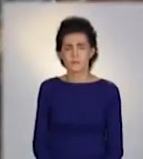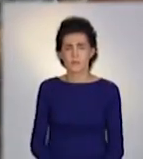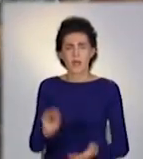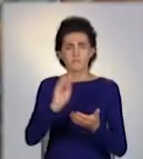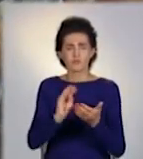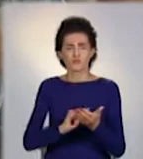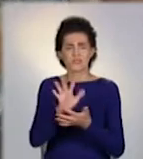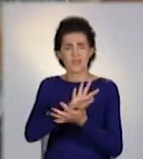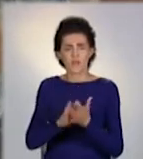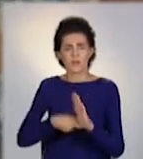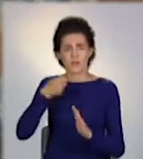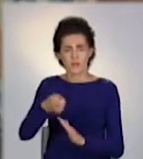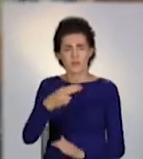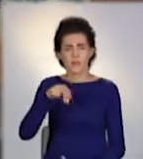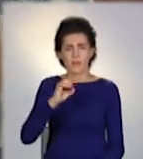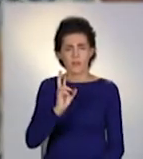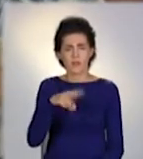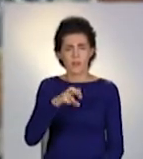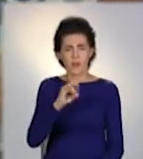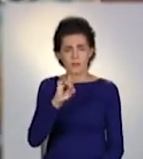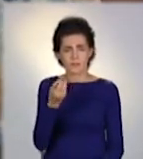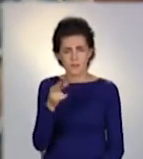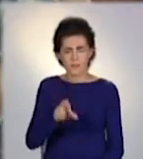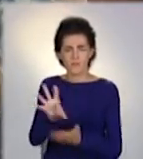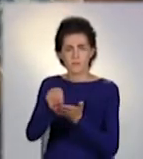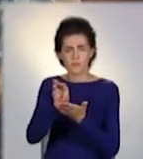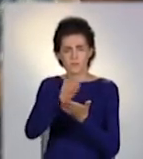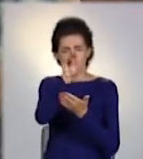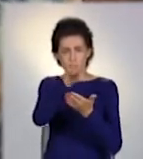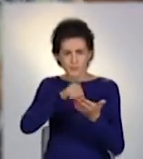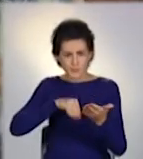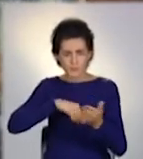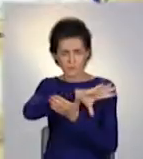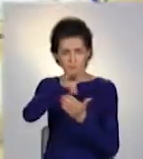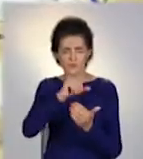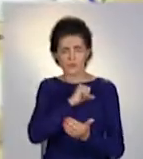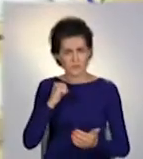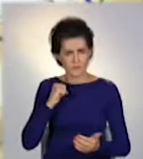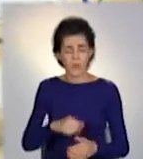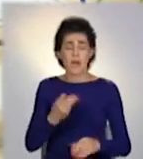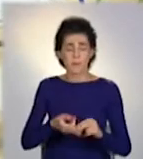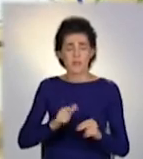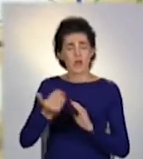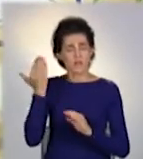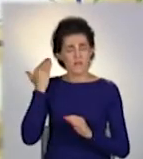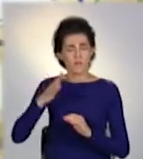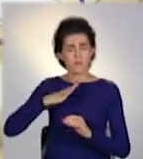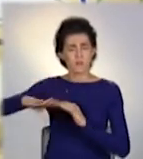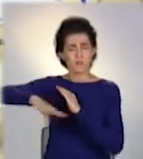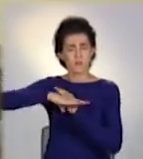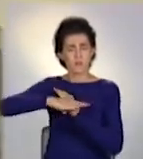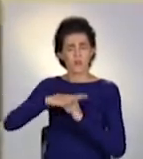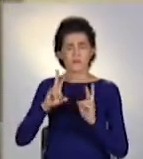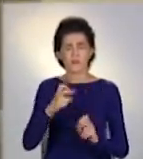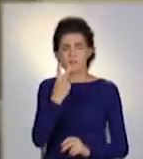декларацію заповняєте, образці на вулиці. Ну от все, бачите? Раніше допомога надавалася за